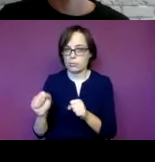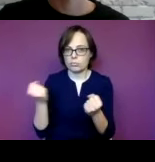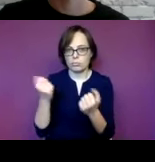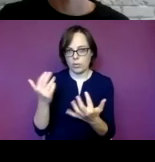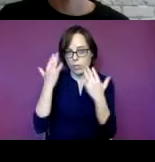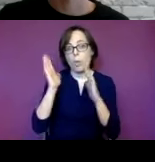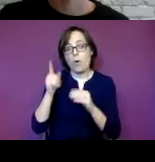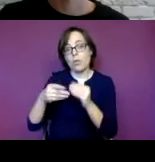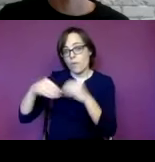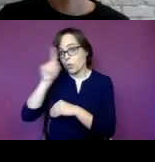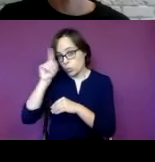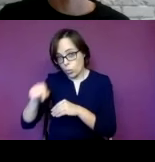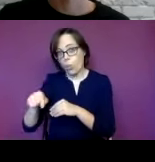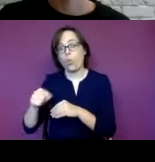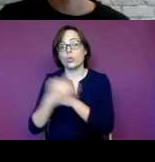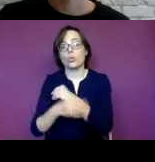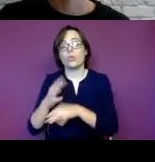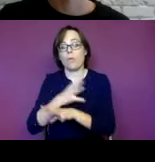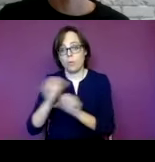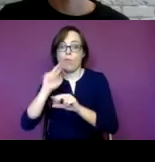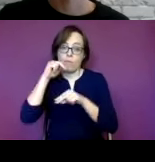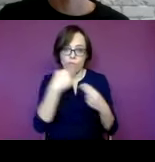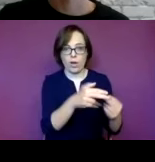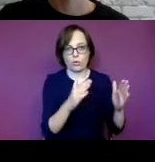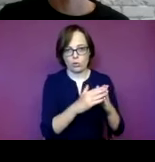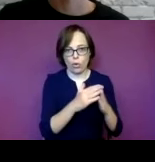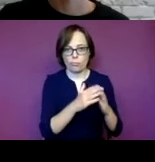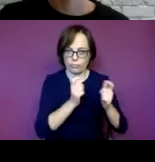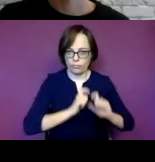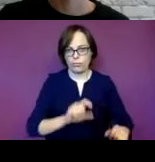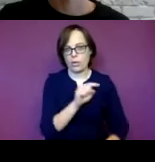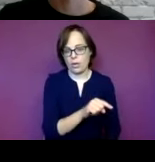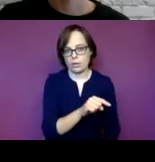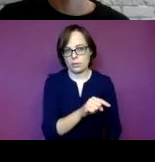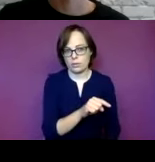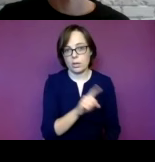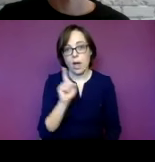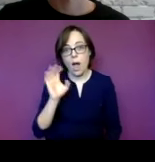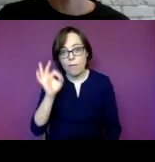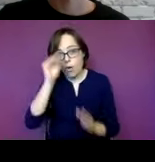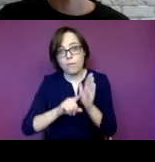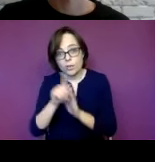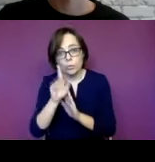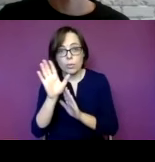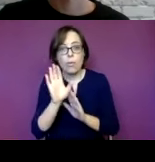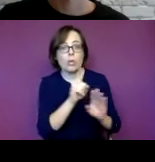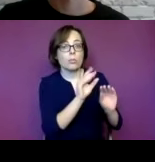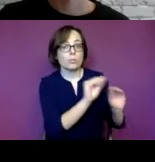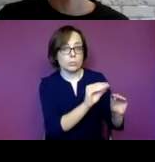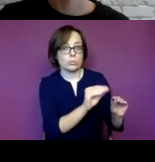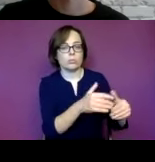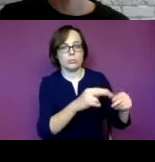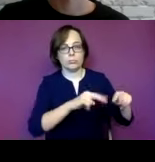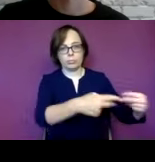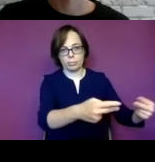do swoich domów na wieś i od wykształcenia ich i mówienia o takich rzeczy zależy bardzo wiele na uczelniach. Tyle